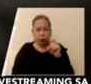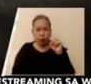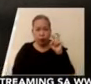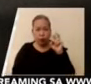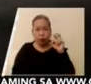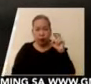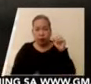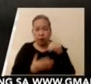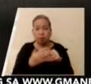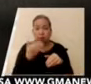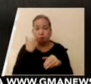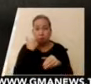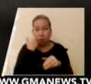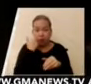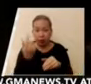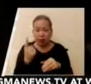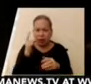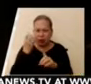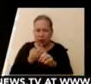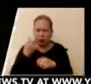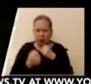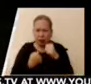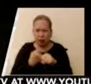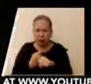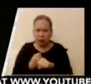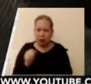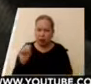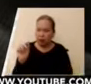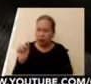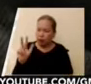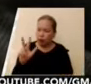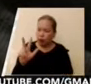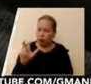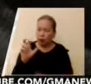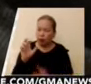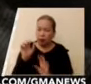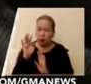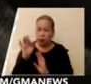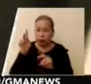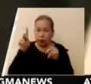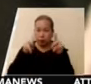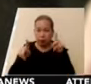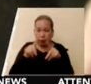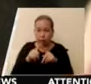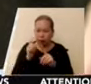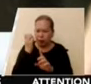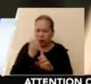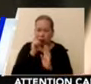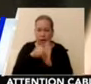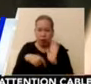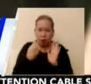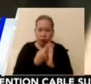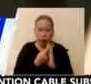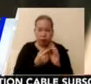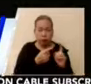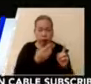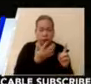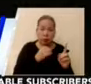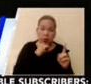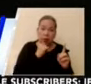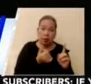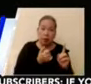taon. 315 katao yan kada oras. Kung hindi ka man mamatay, dadapa ang kabuhayan